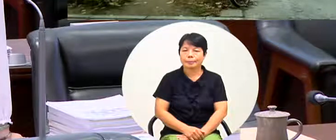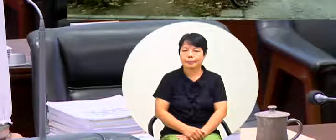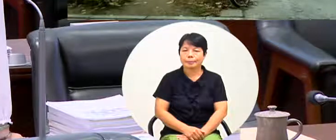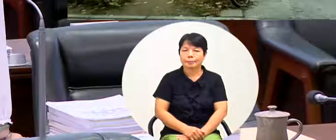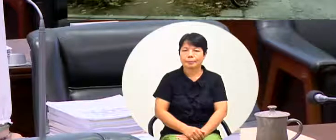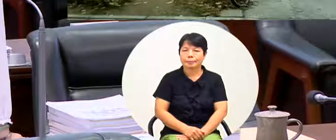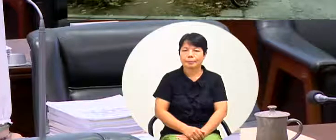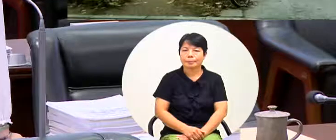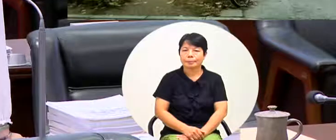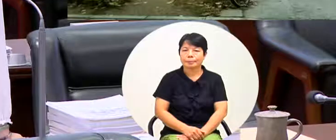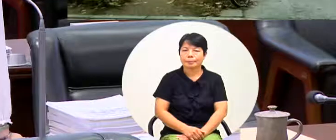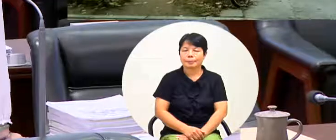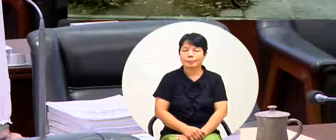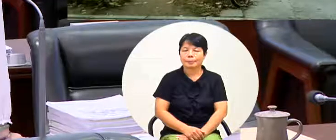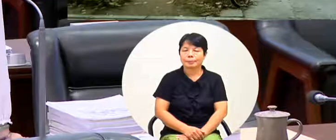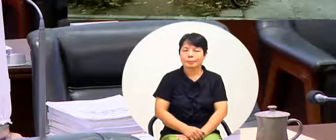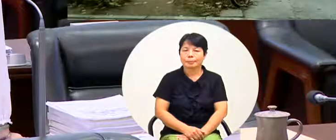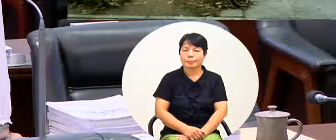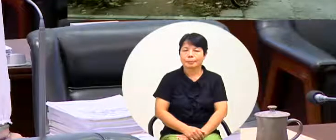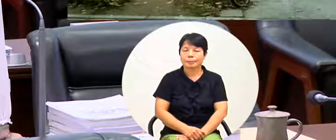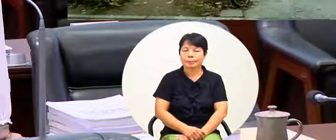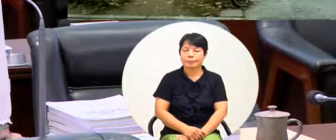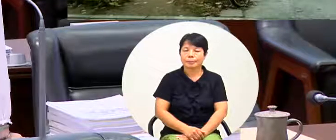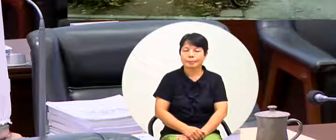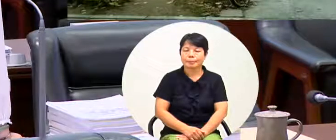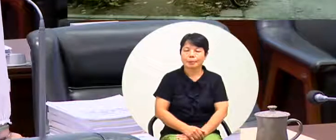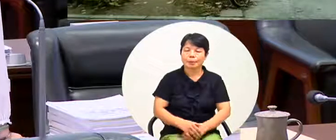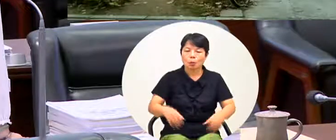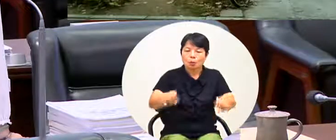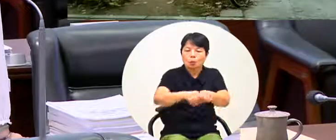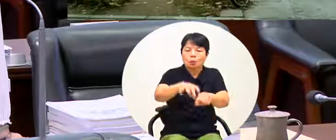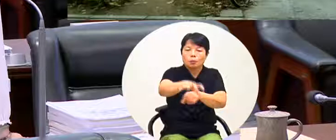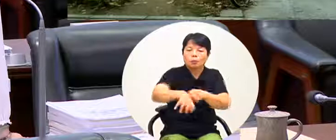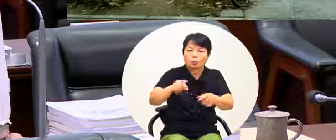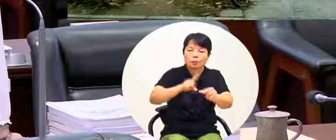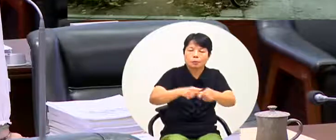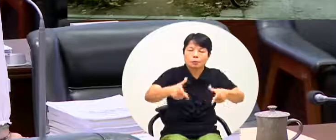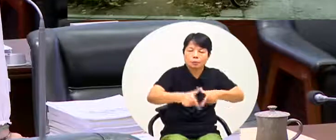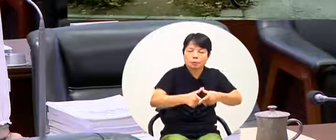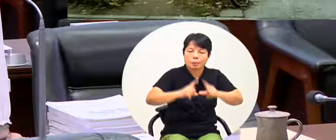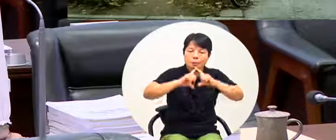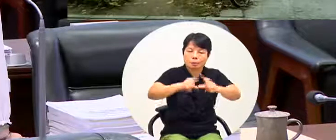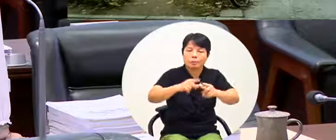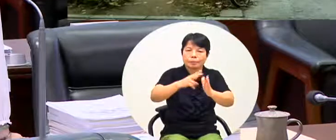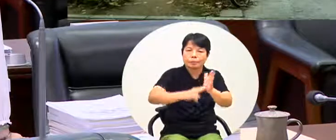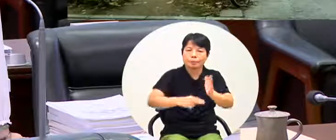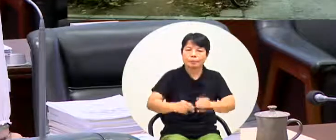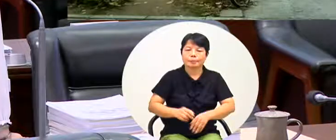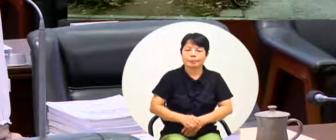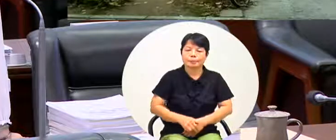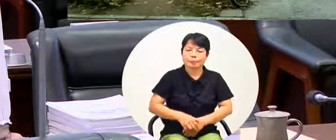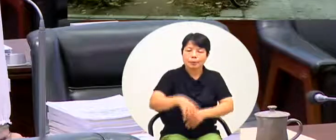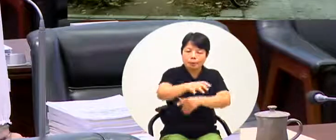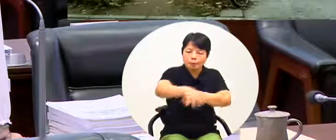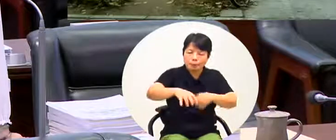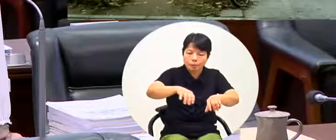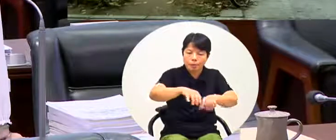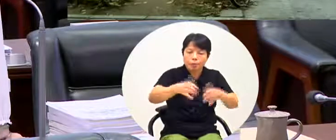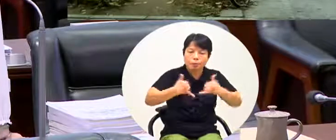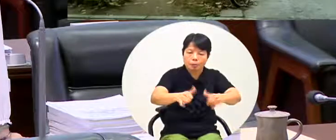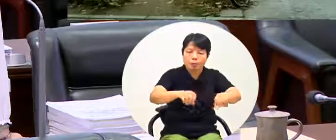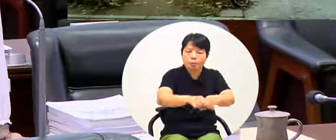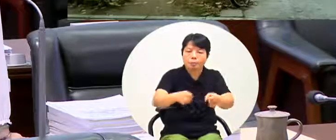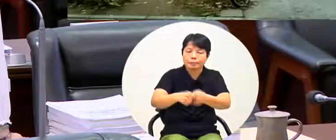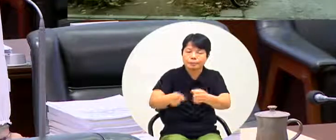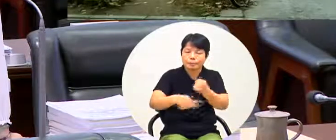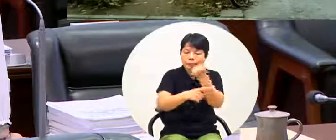主席还有陈议员，在道路坑洞的部分，在我们的法规至挖掘至条例里面都